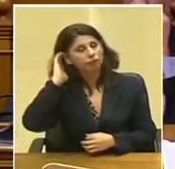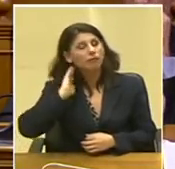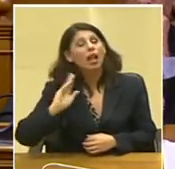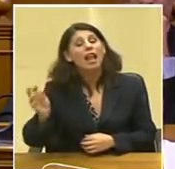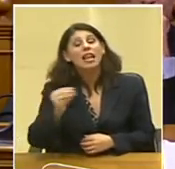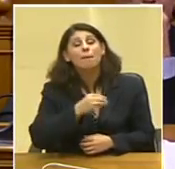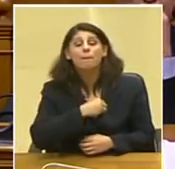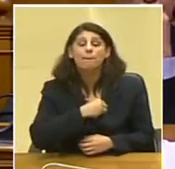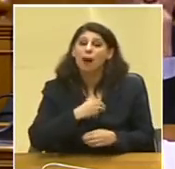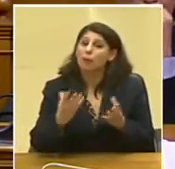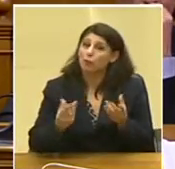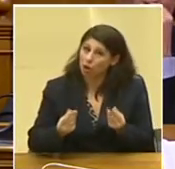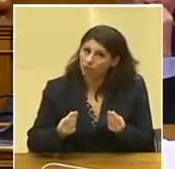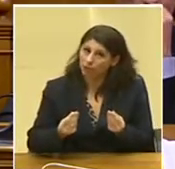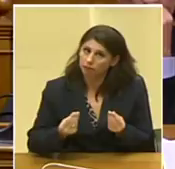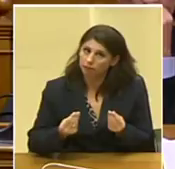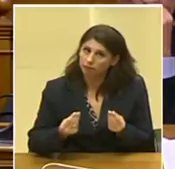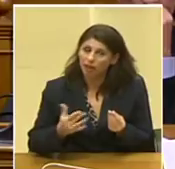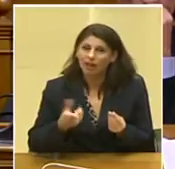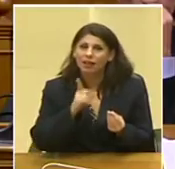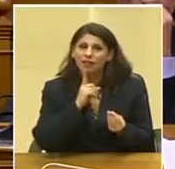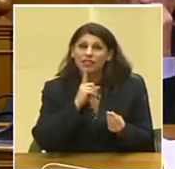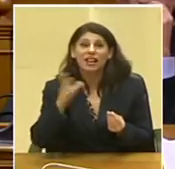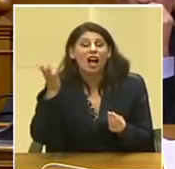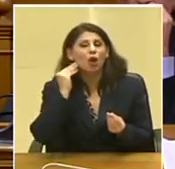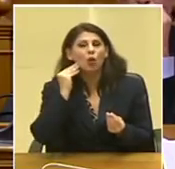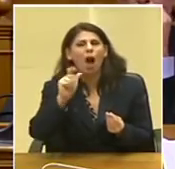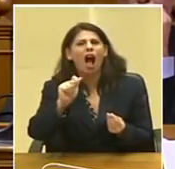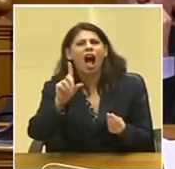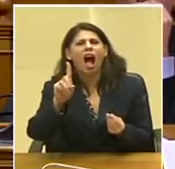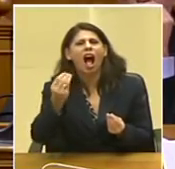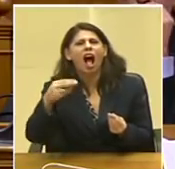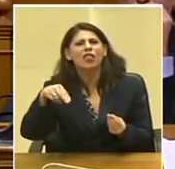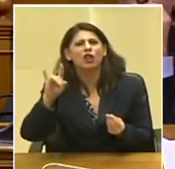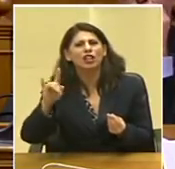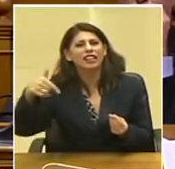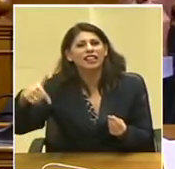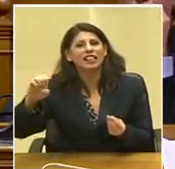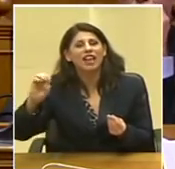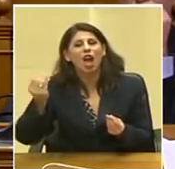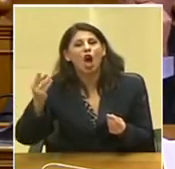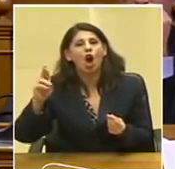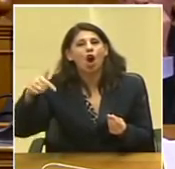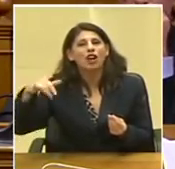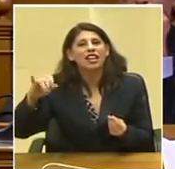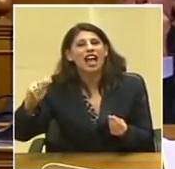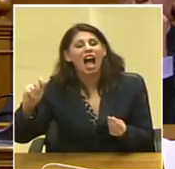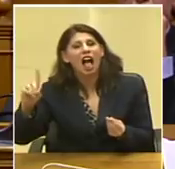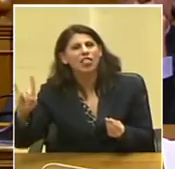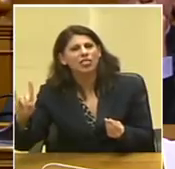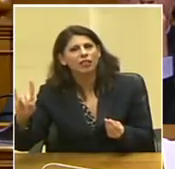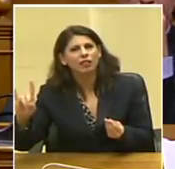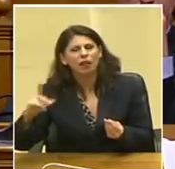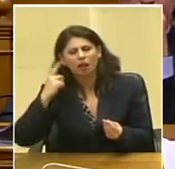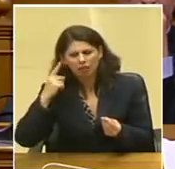πολύ, αλλά ήταν σαν να ακούω τον Άδωνη Γεωργιάδη, δεν ξεχωρίζεις τίποτα, σε όλα όσα είπε για το